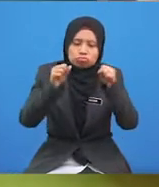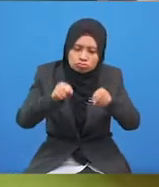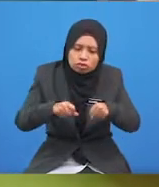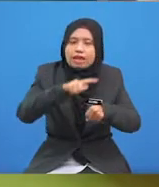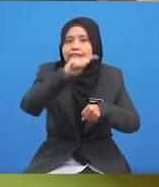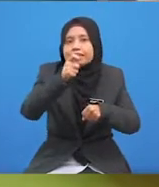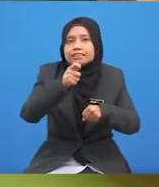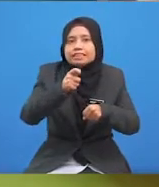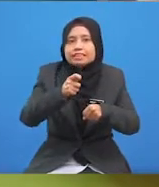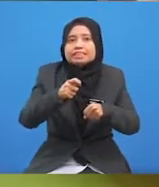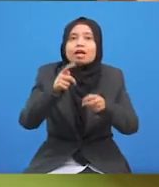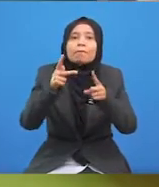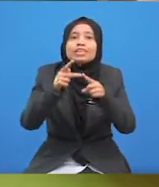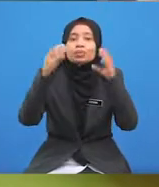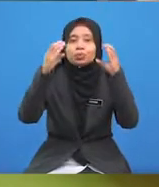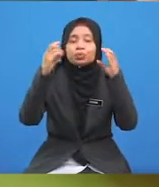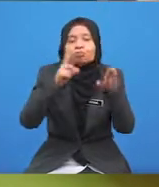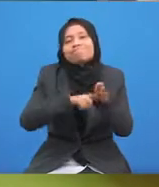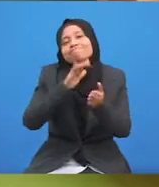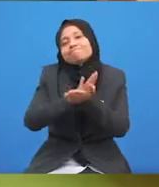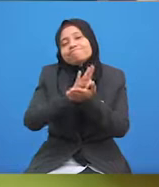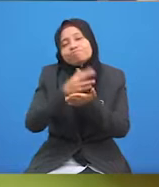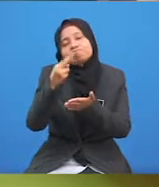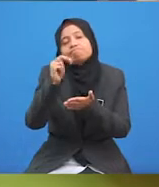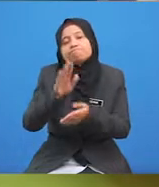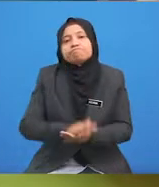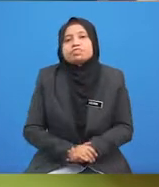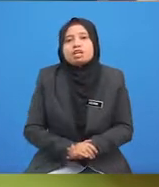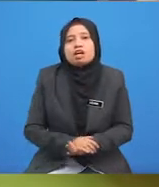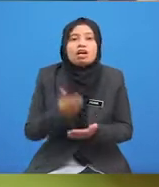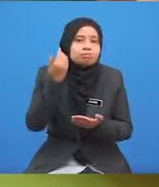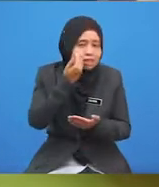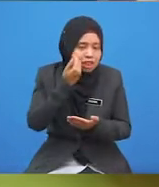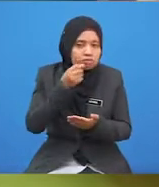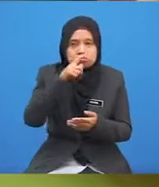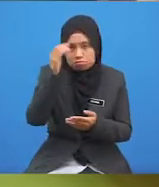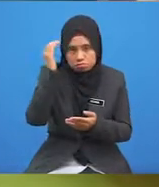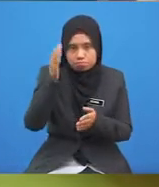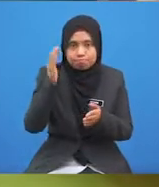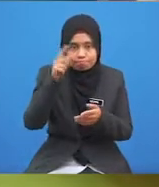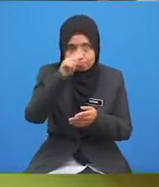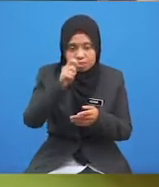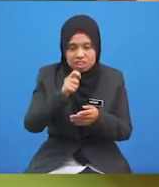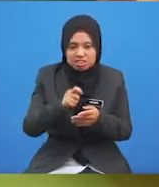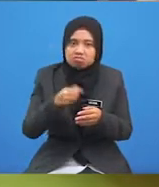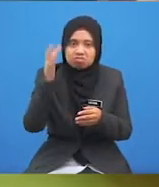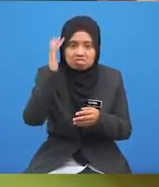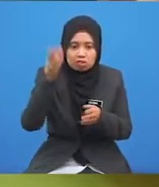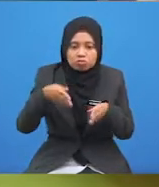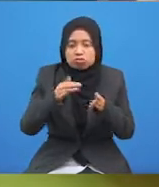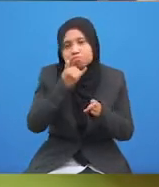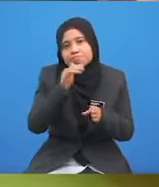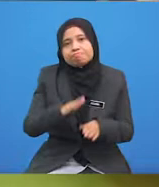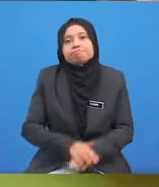saja bertanya kepada guru murid-murid di sekolah nanti. Malu bertanya, sesat jalan tau.